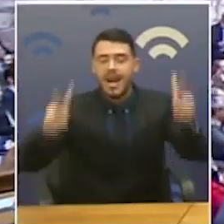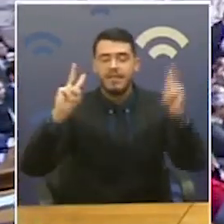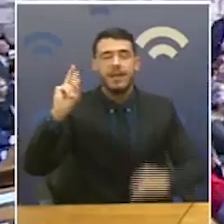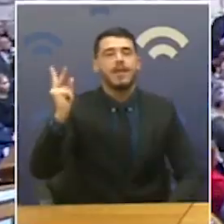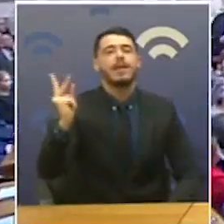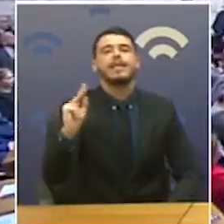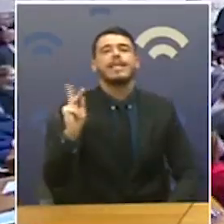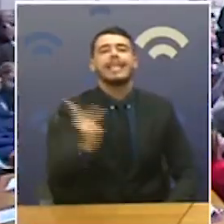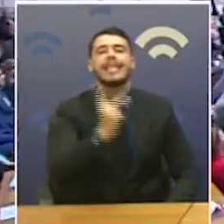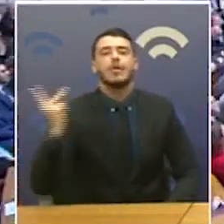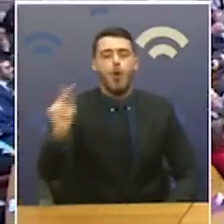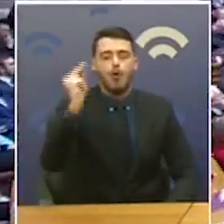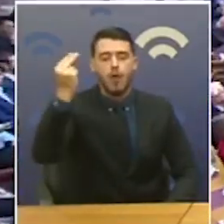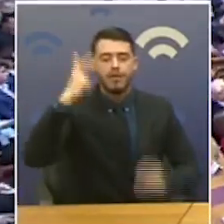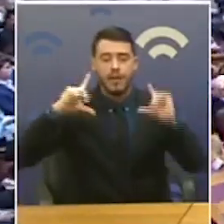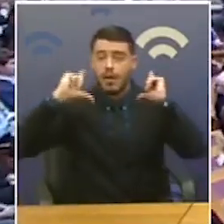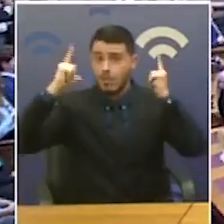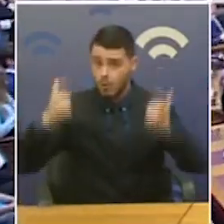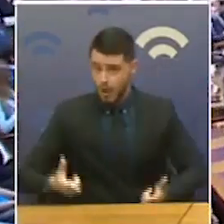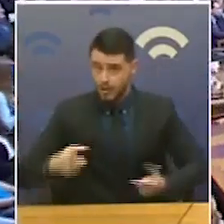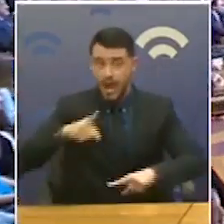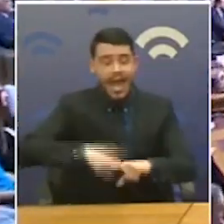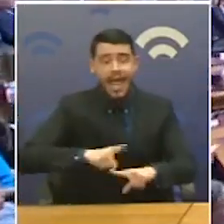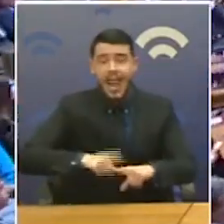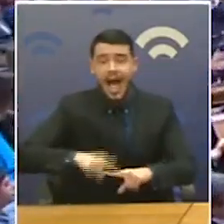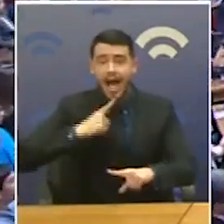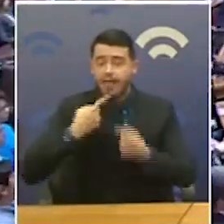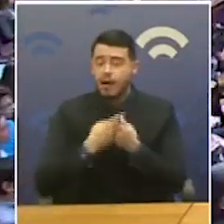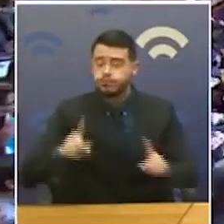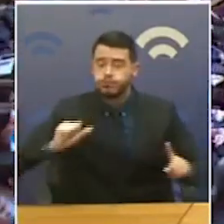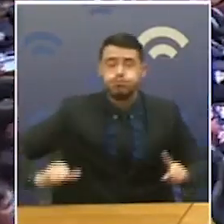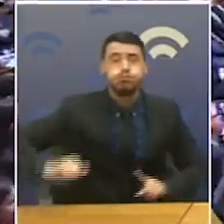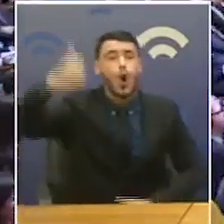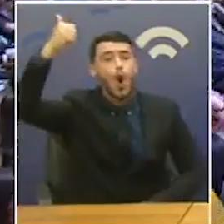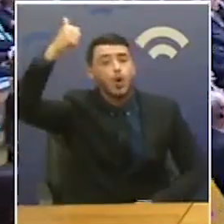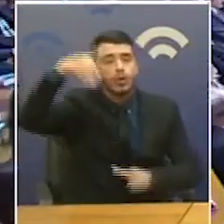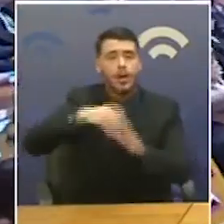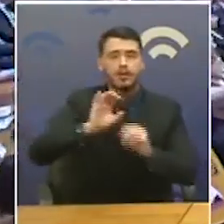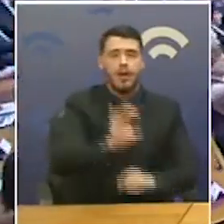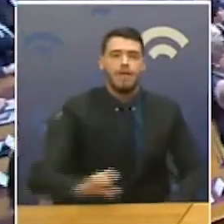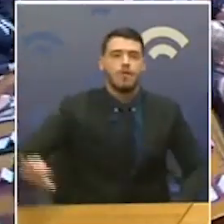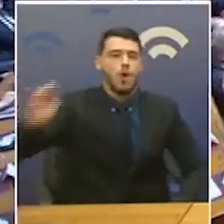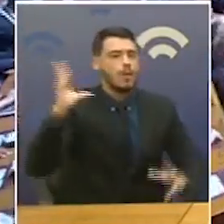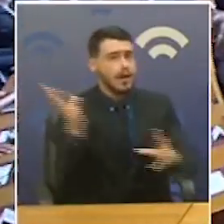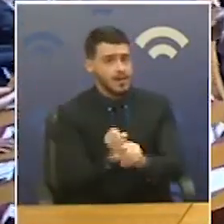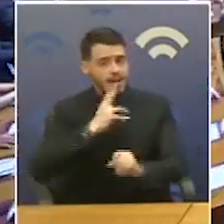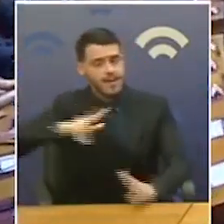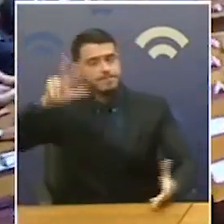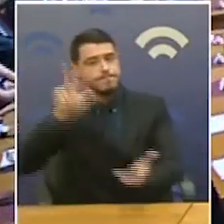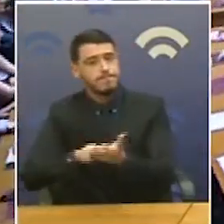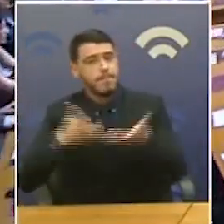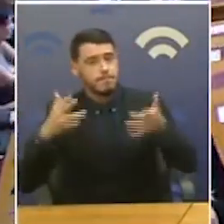η Ελλάδα υπήρξε και πολιτικά πρωτοπόρα μεταξύ των ευρωπαϊκών κρατών. Σε ένα άλλο